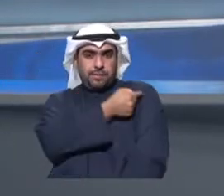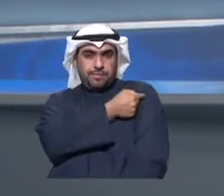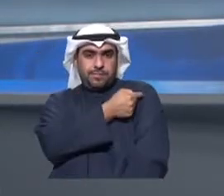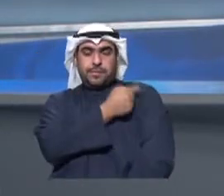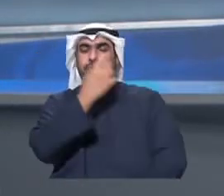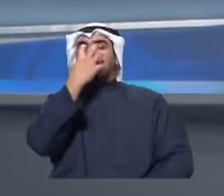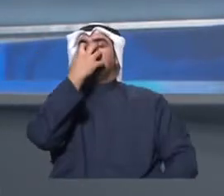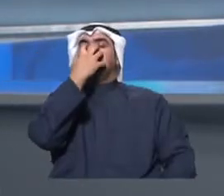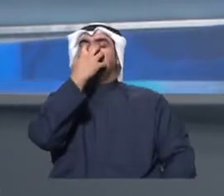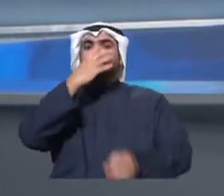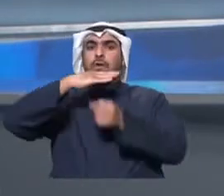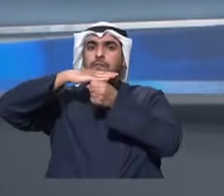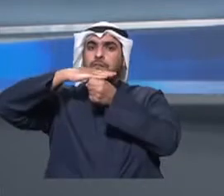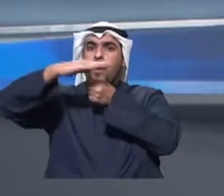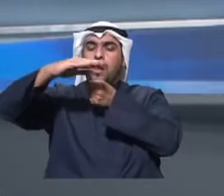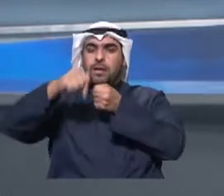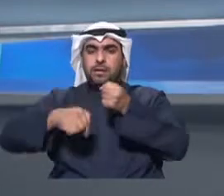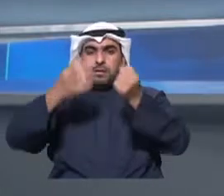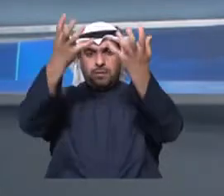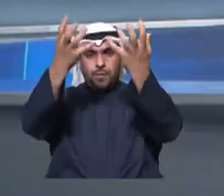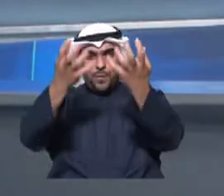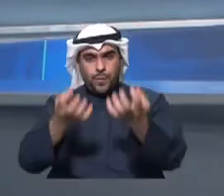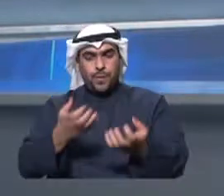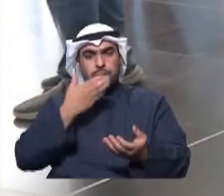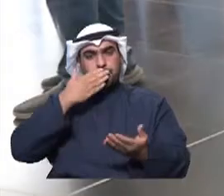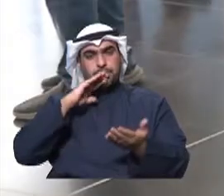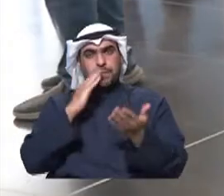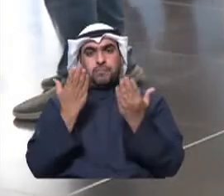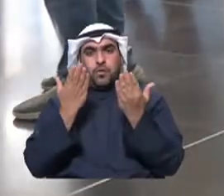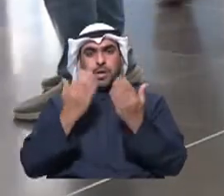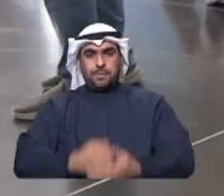المركزة في مختلف المستشفيات.